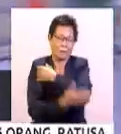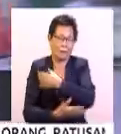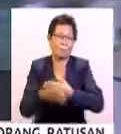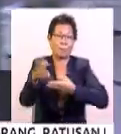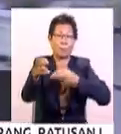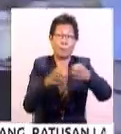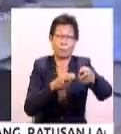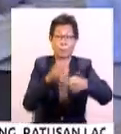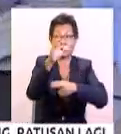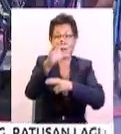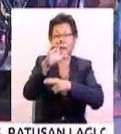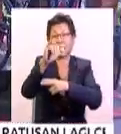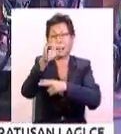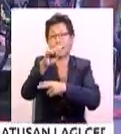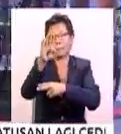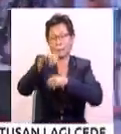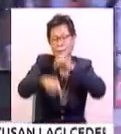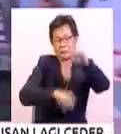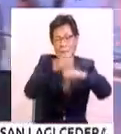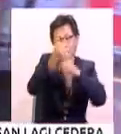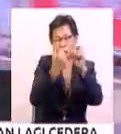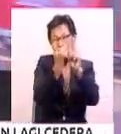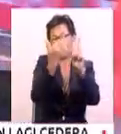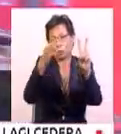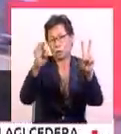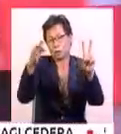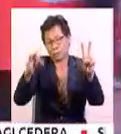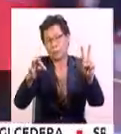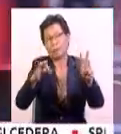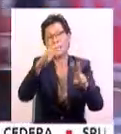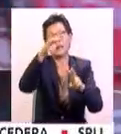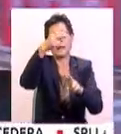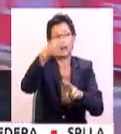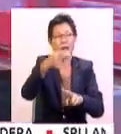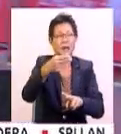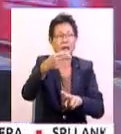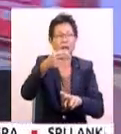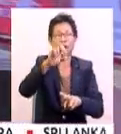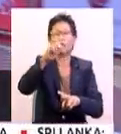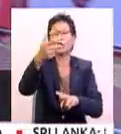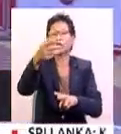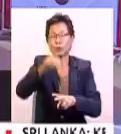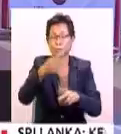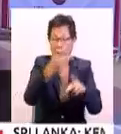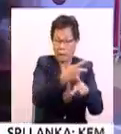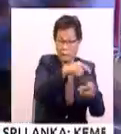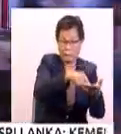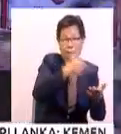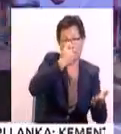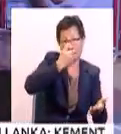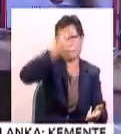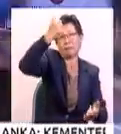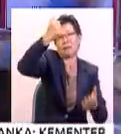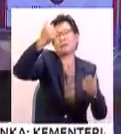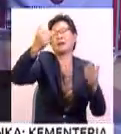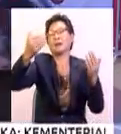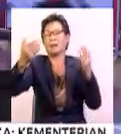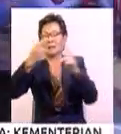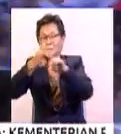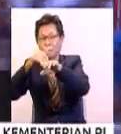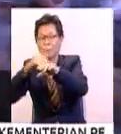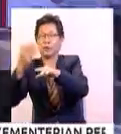Pengurus acara CIMB Cycle 2019, Hizam Abdul Hamid berkata, edisi kali ini lebih baik dari edisi sebelum ini menyaksikan